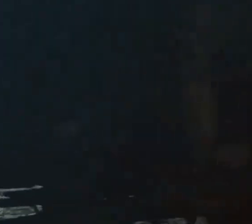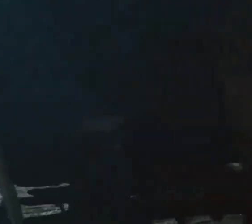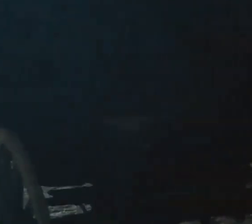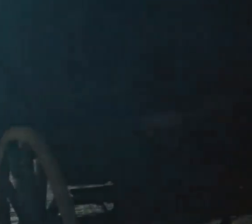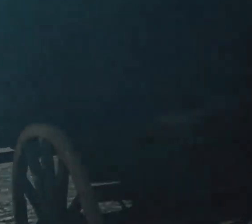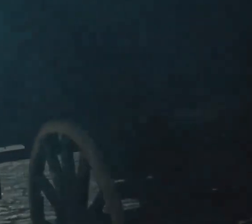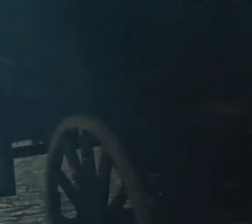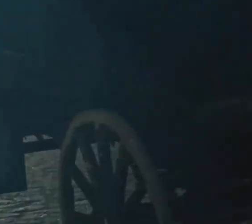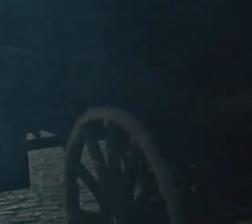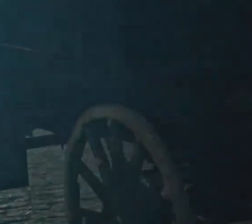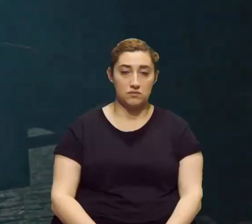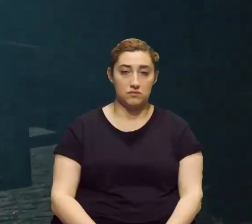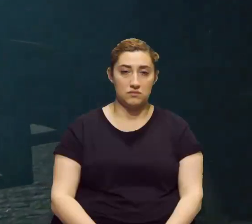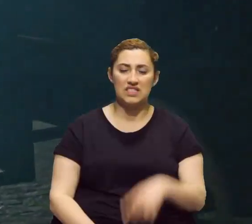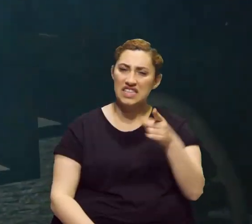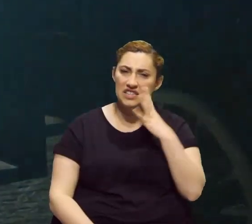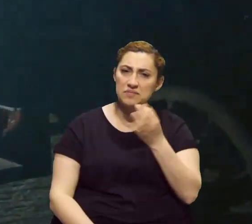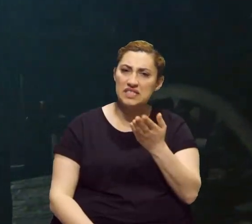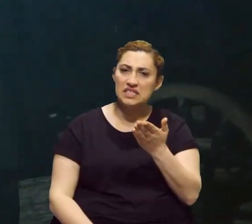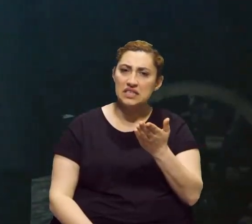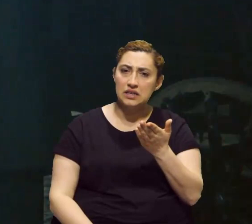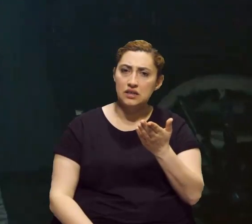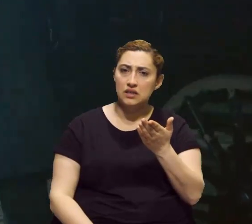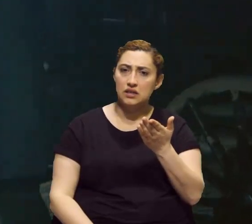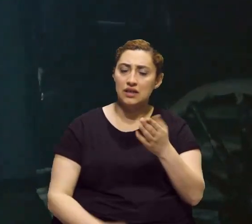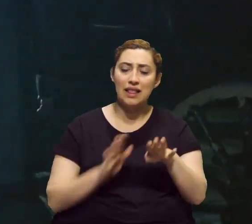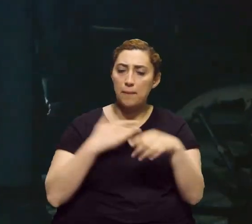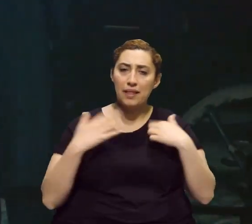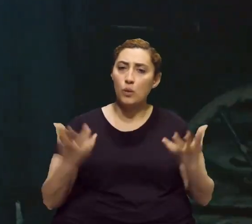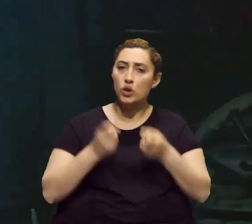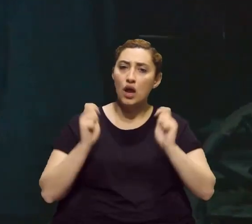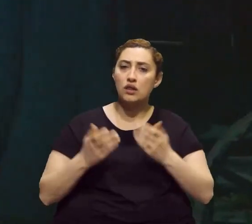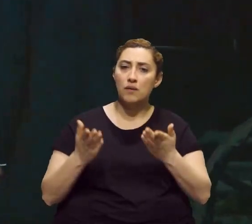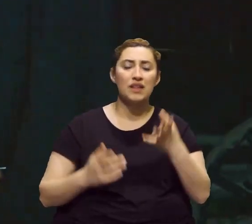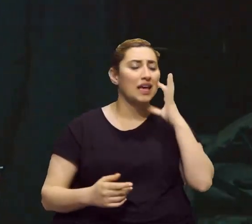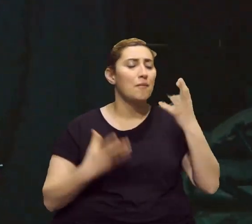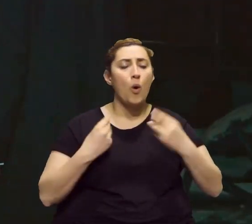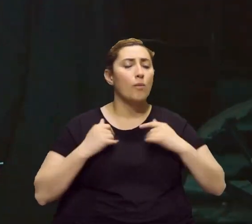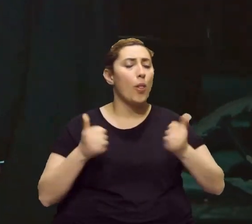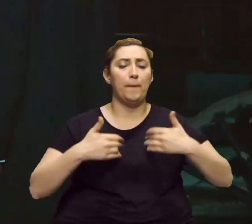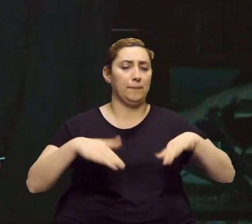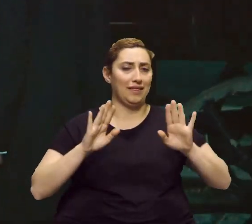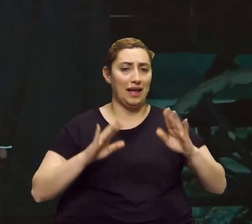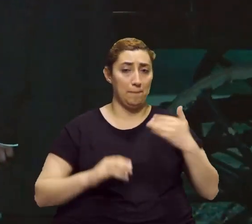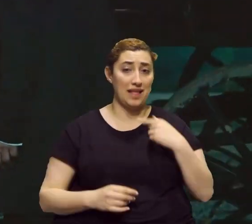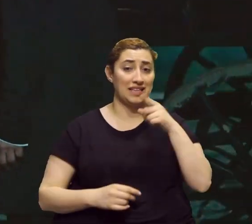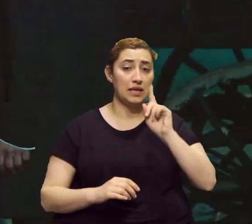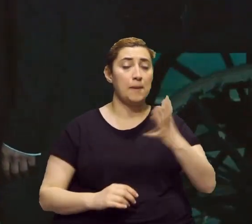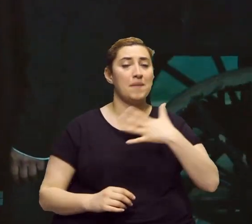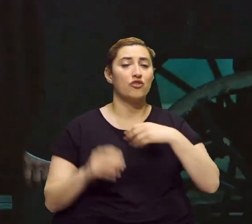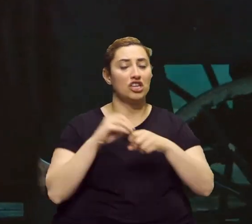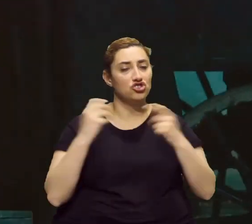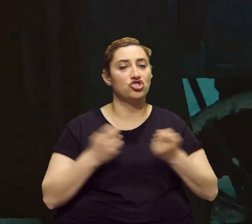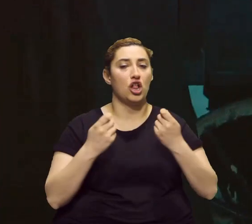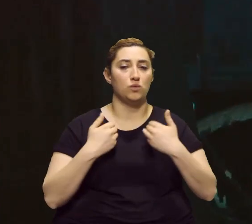Kabinli arabanın yanına geldiler. Sen kimsin? Niye kurtardın beni? Kim olduğumun hiç önemi yok. Ben de senin patronların